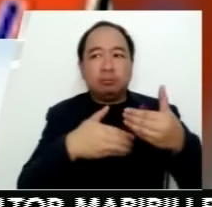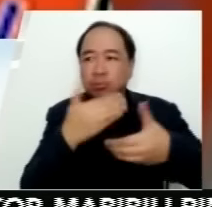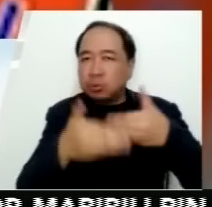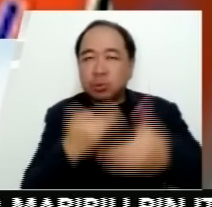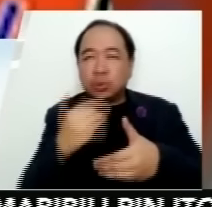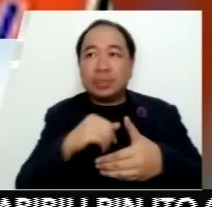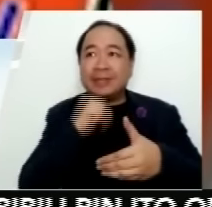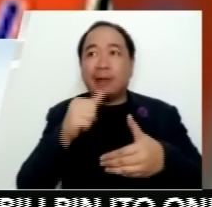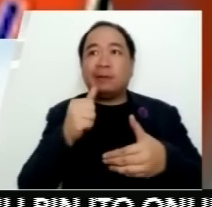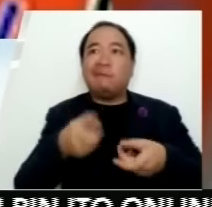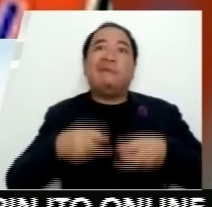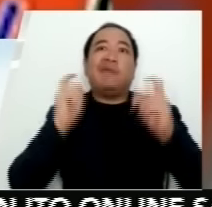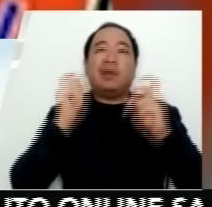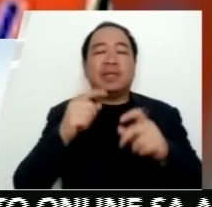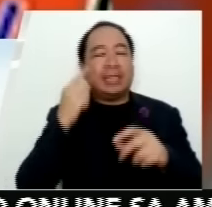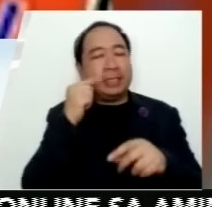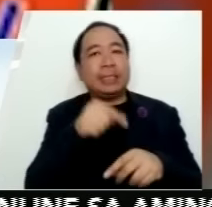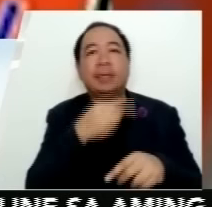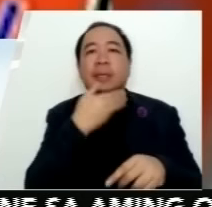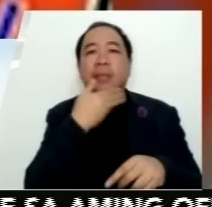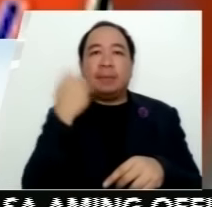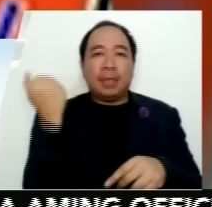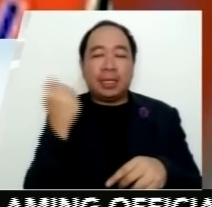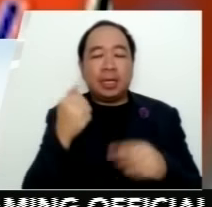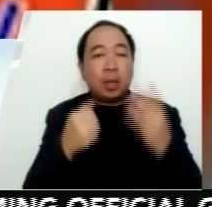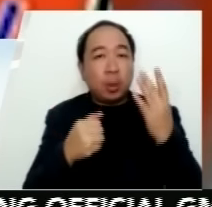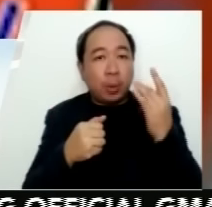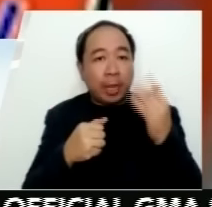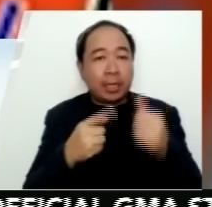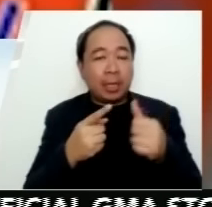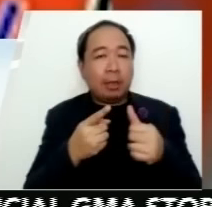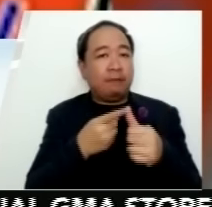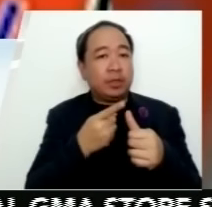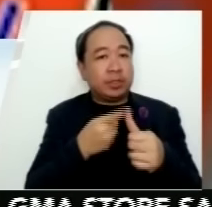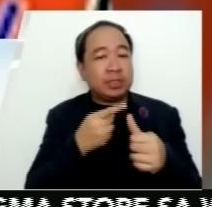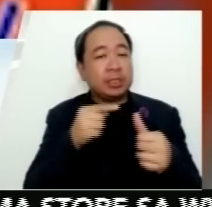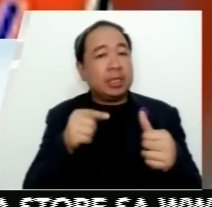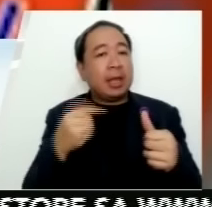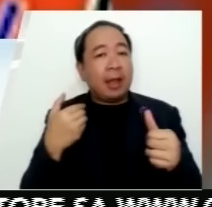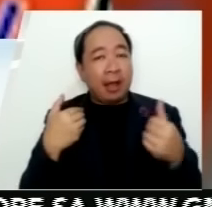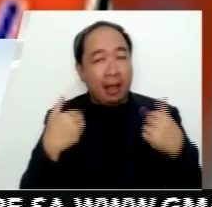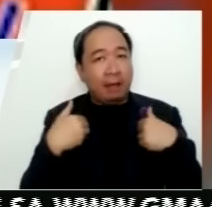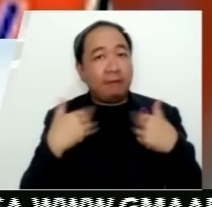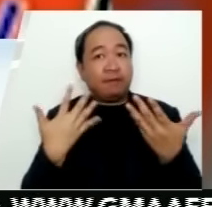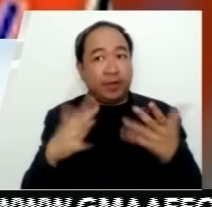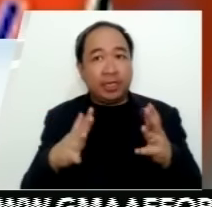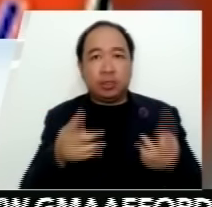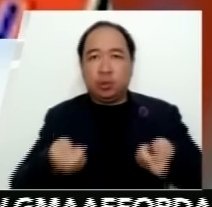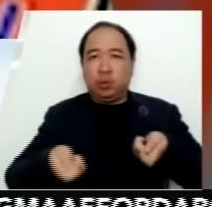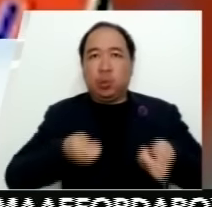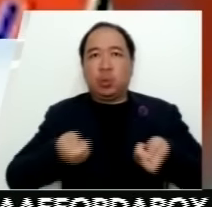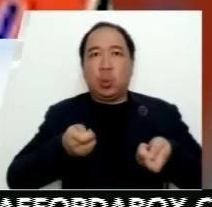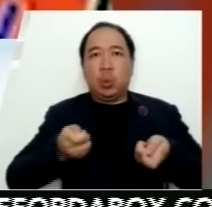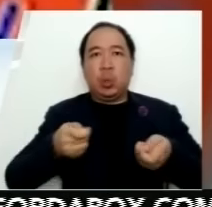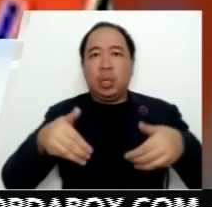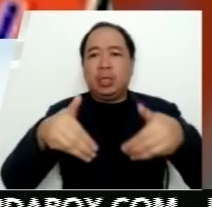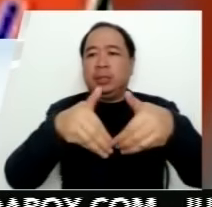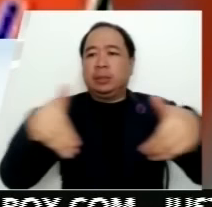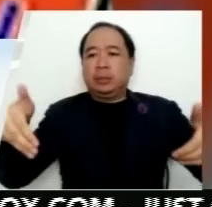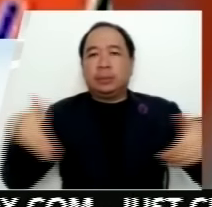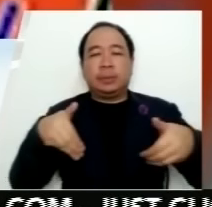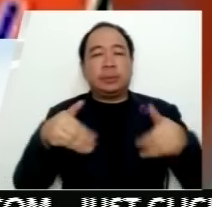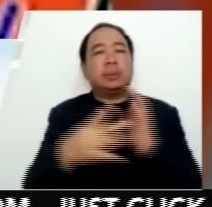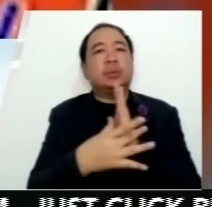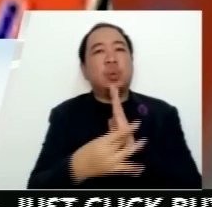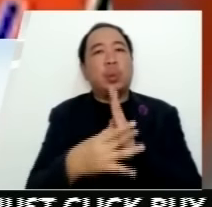The better po yon. Number one item, why? Because we have contained yung pong oil slick na dumadaloy. This